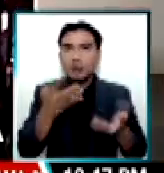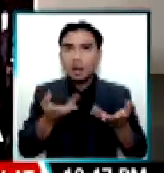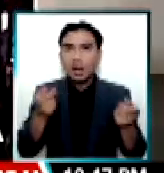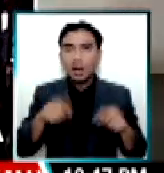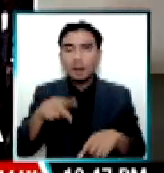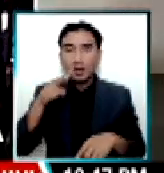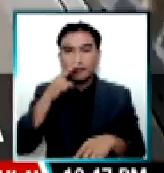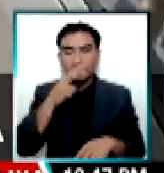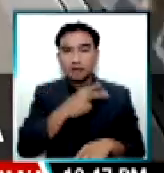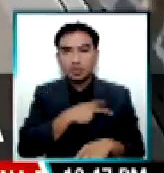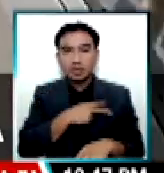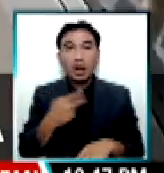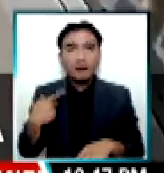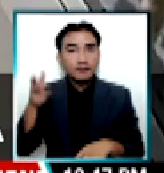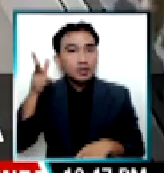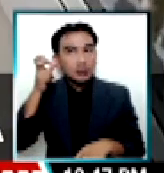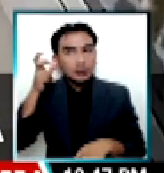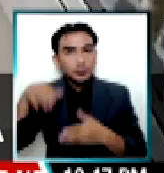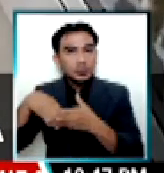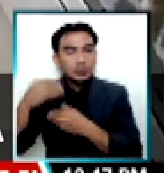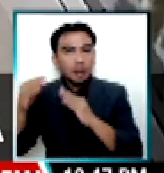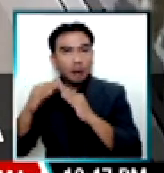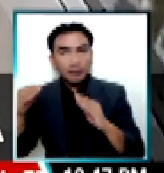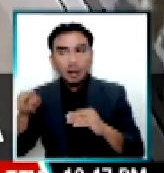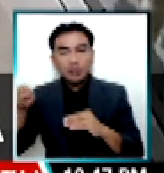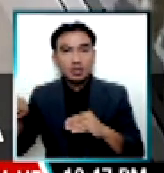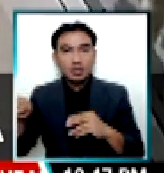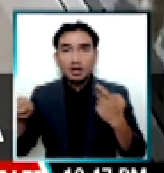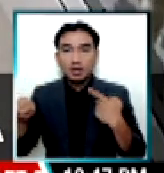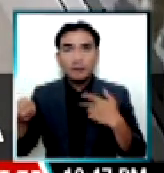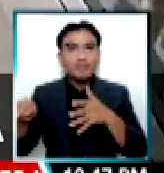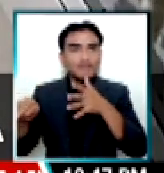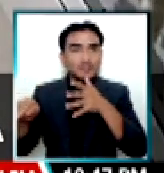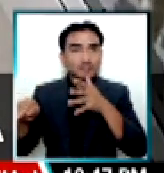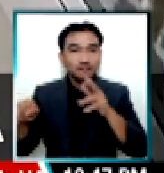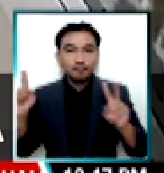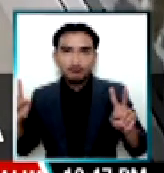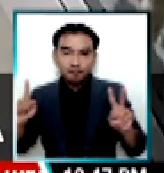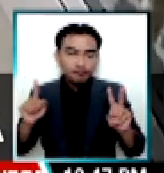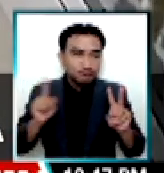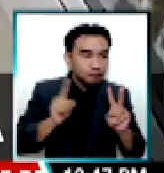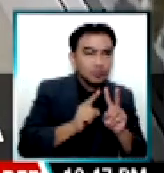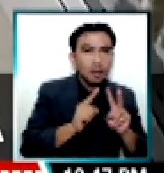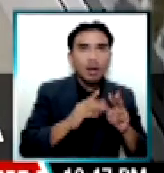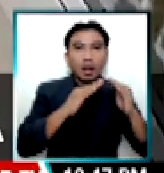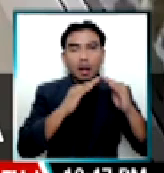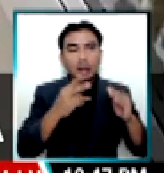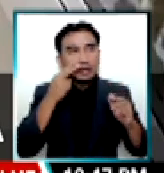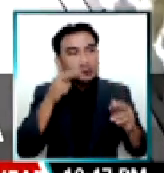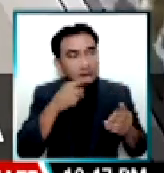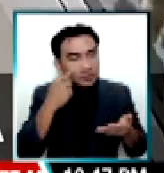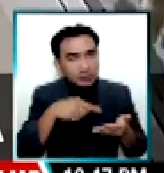ang pagsabog sa labas ng kanilang bahay kung saan naroon ang kanilang ina. Dali-dali siyang pumasok sa bahay para tingnan ang kanyang